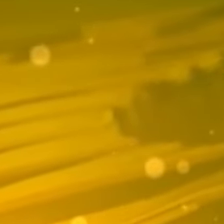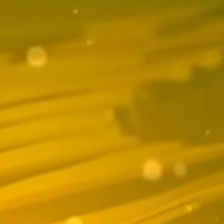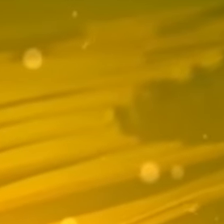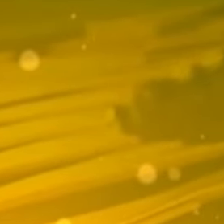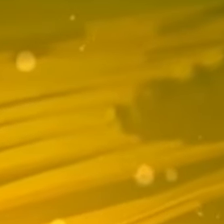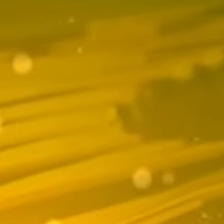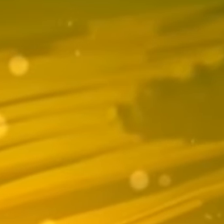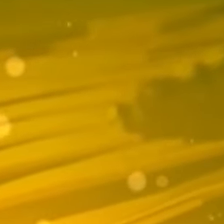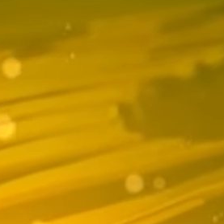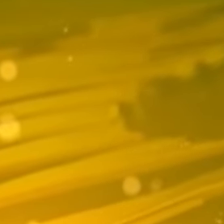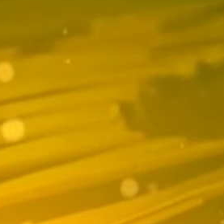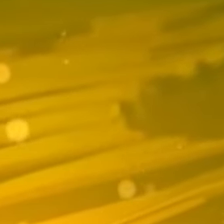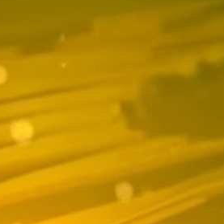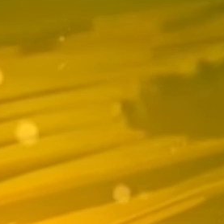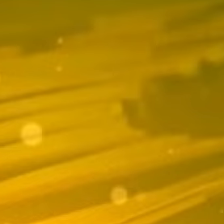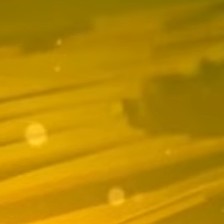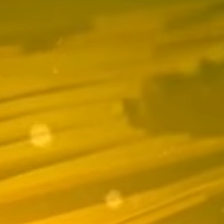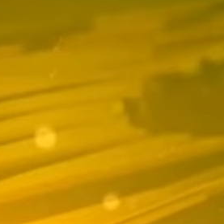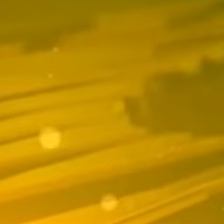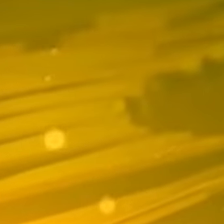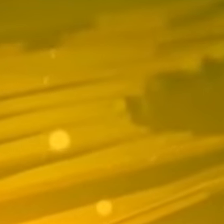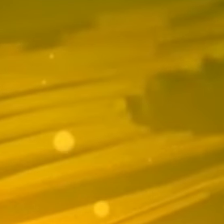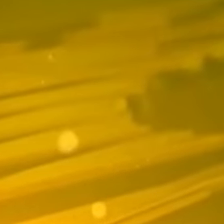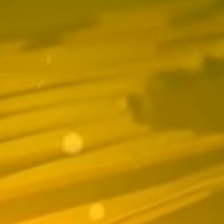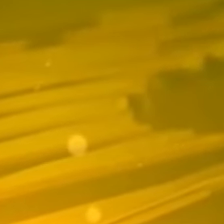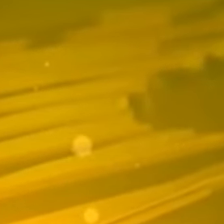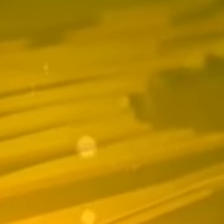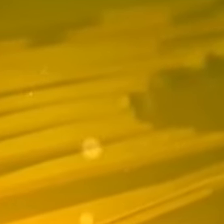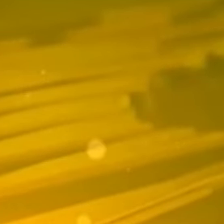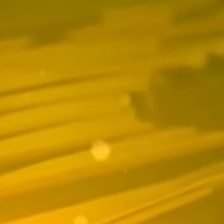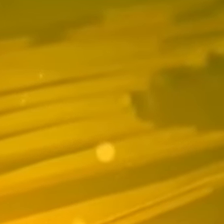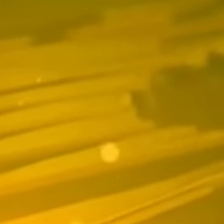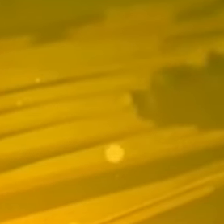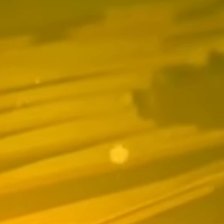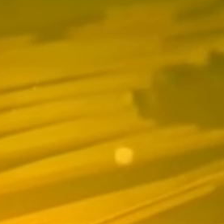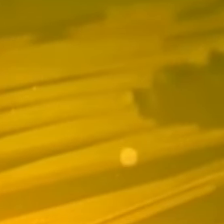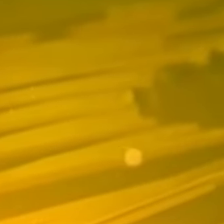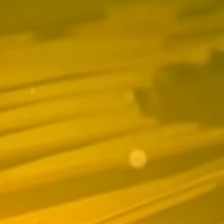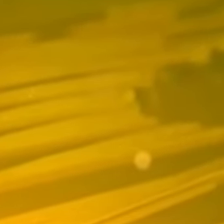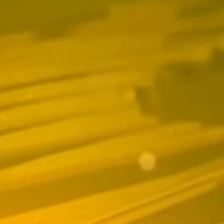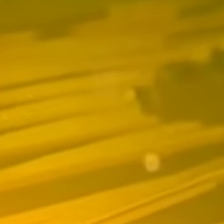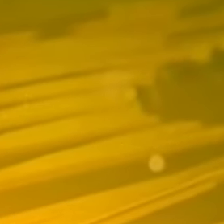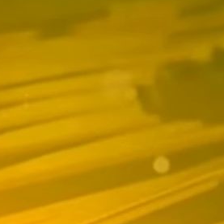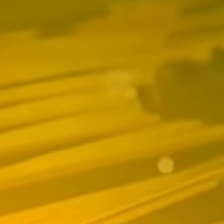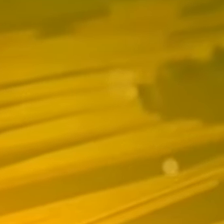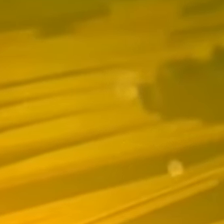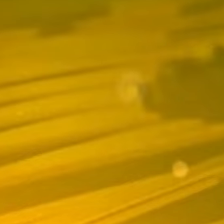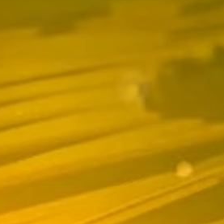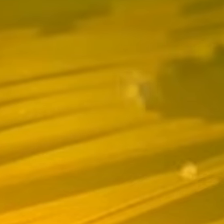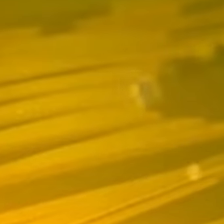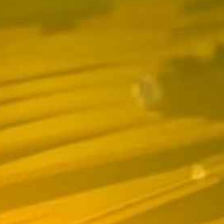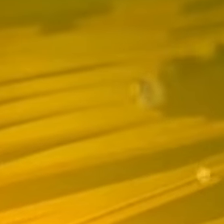رضاعها لطفلها بدوار، فهل لها أن تفطر وماذا عليها إذا أفطرت؟ سؤالي